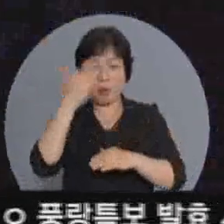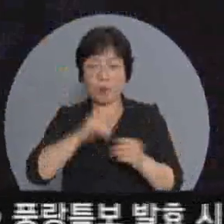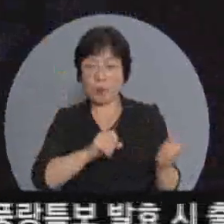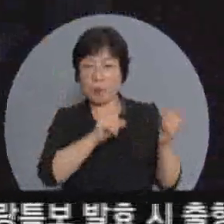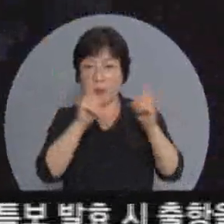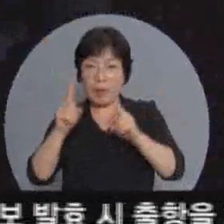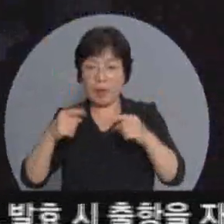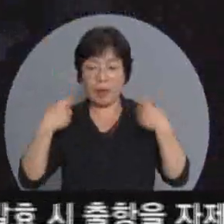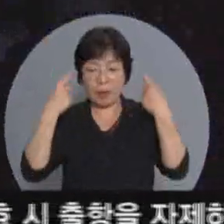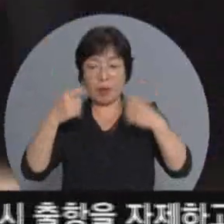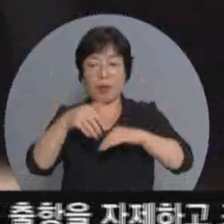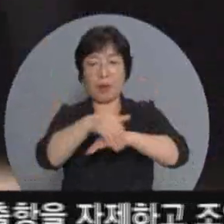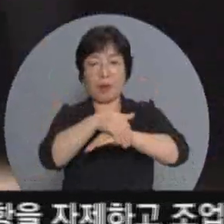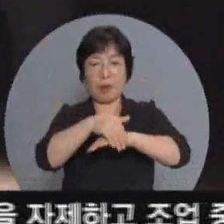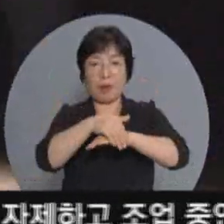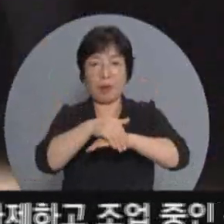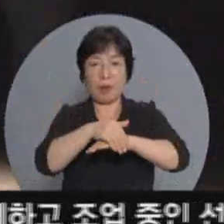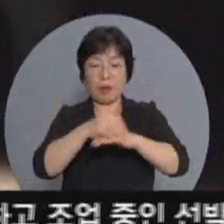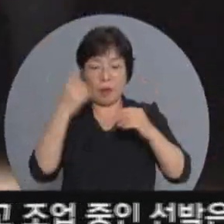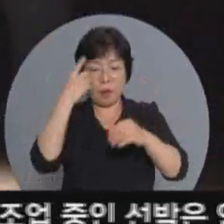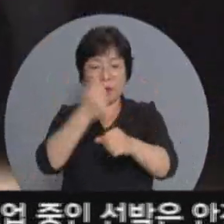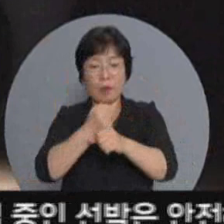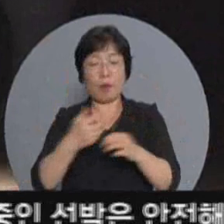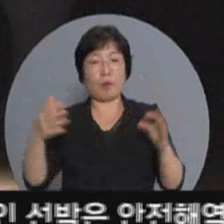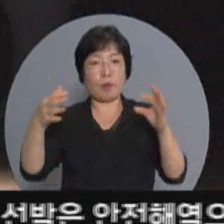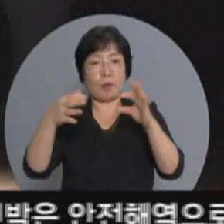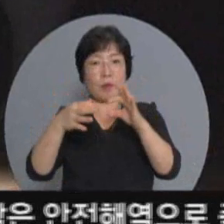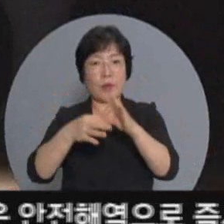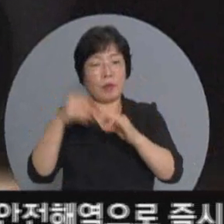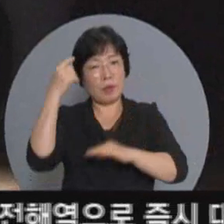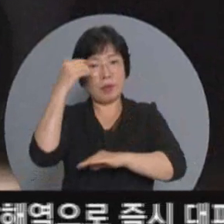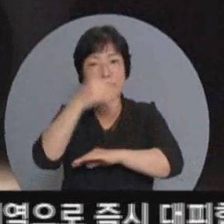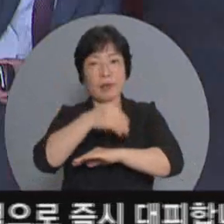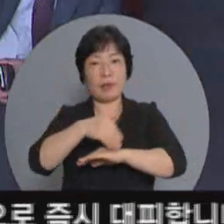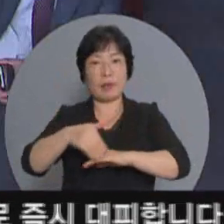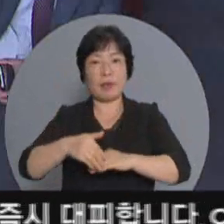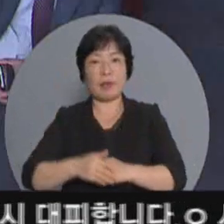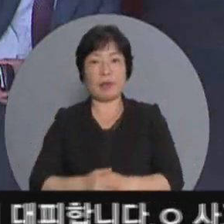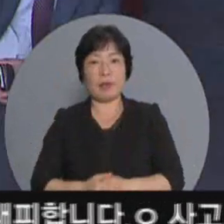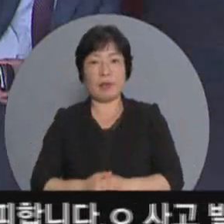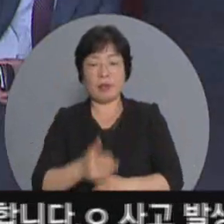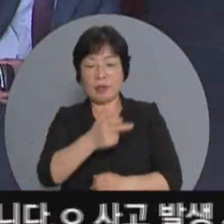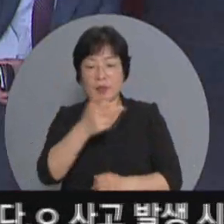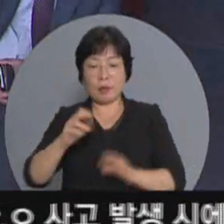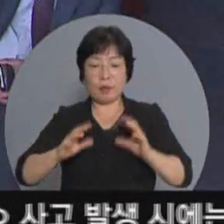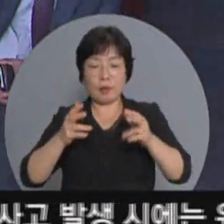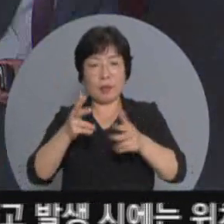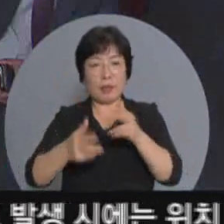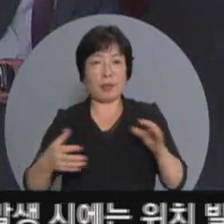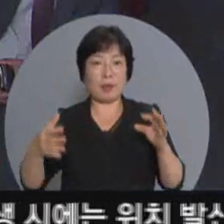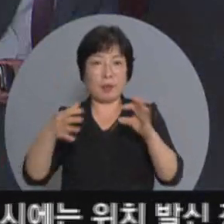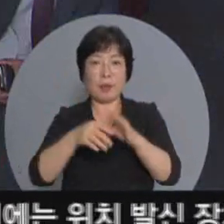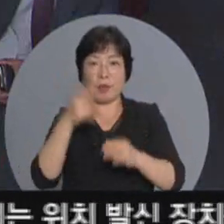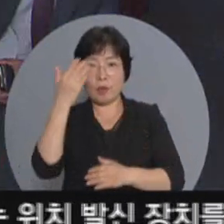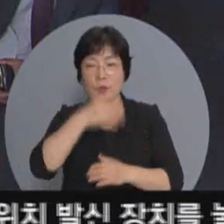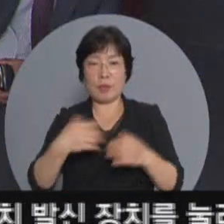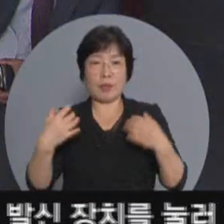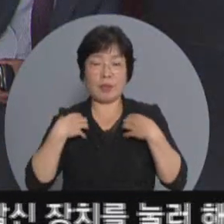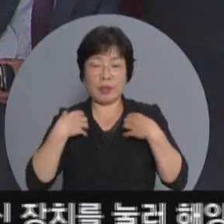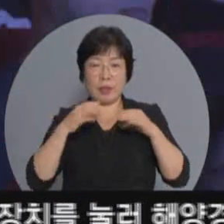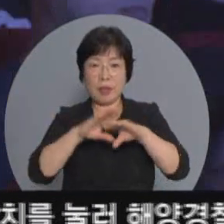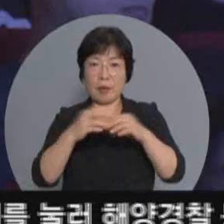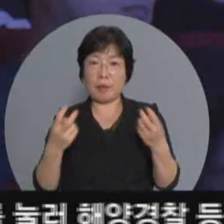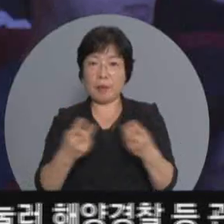르네상스 개발계획 등과도 이번 용역을 연계시키겠다는 구상입니다. 대형 국책사업과 맞물린 여수시의 대응